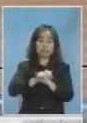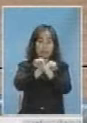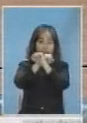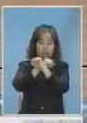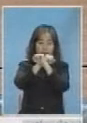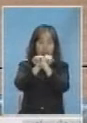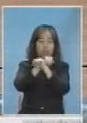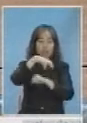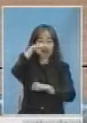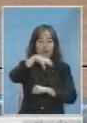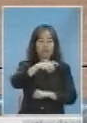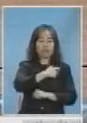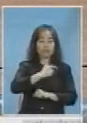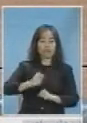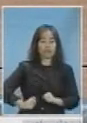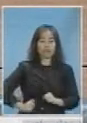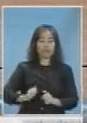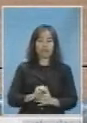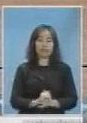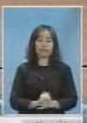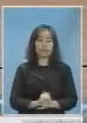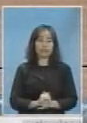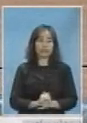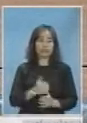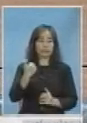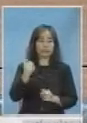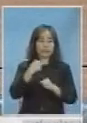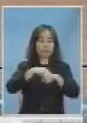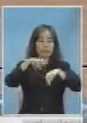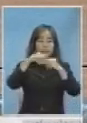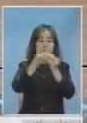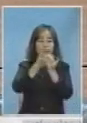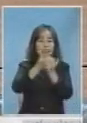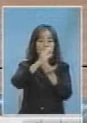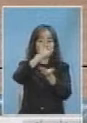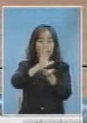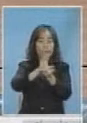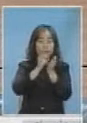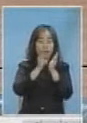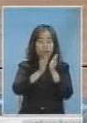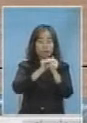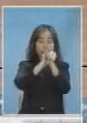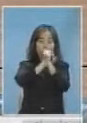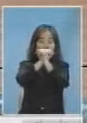และรักษาสถาบันพระมหากษัตริย์ไว้โดยจัดสรรงบประมาณในช่วงในส่วนนี้ไว้ถึง